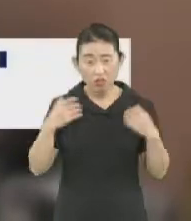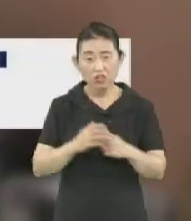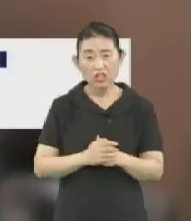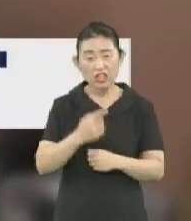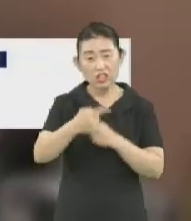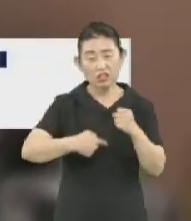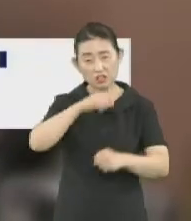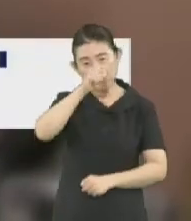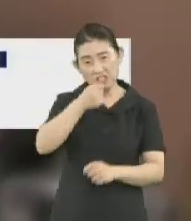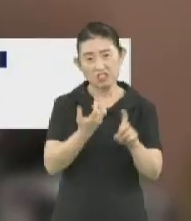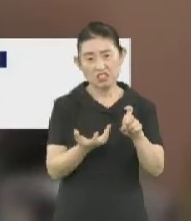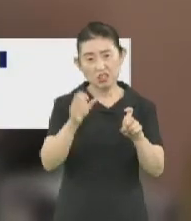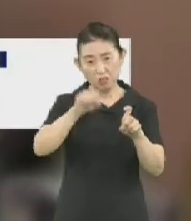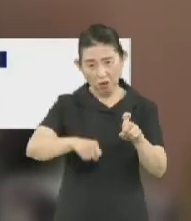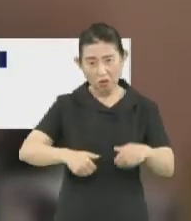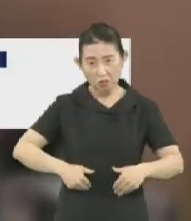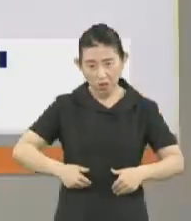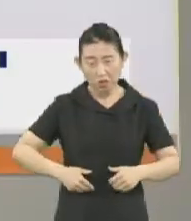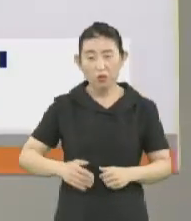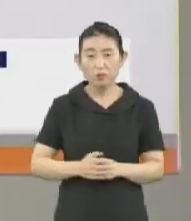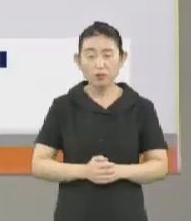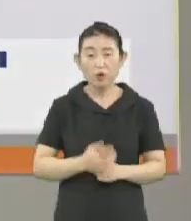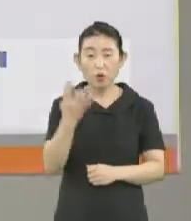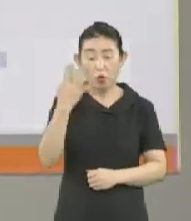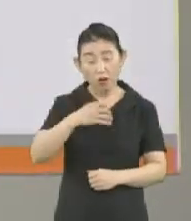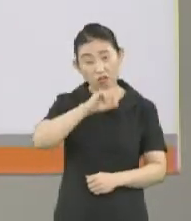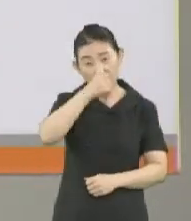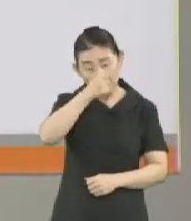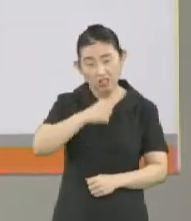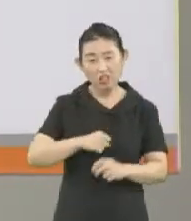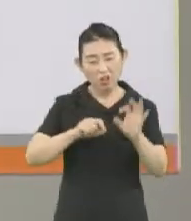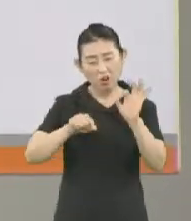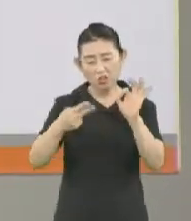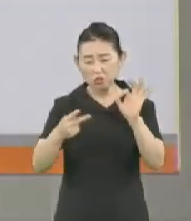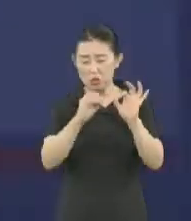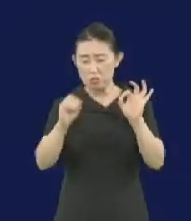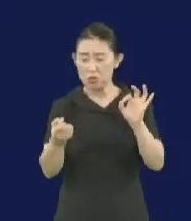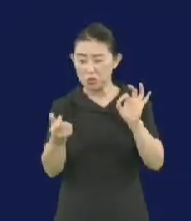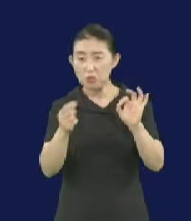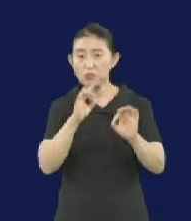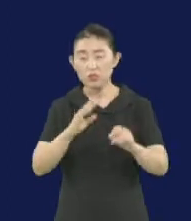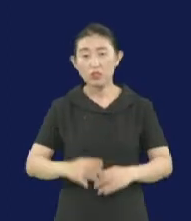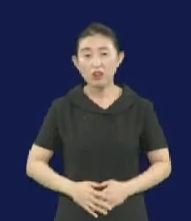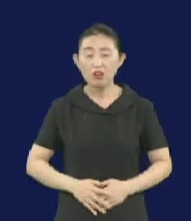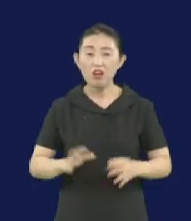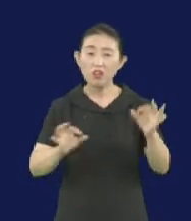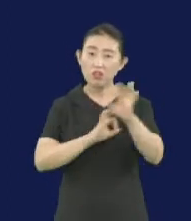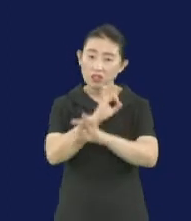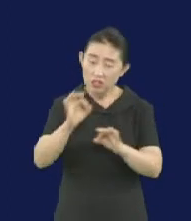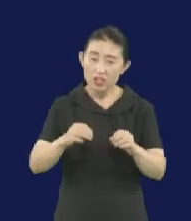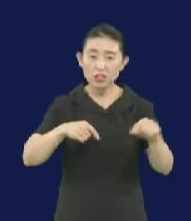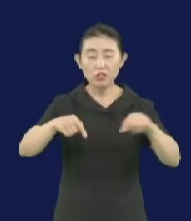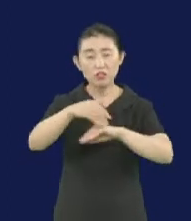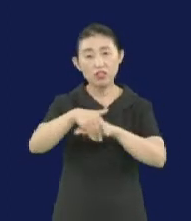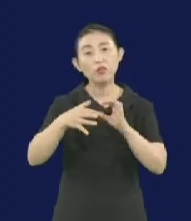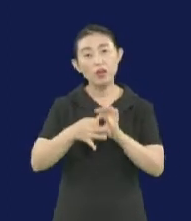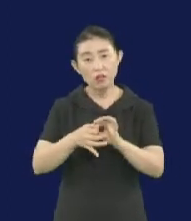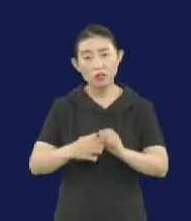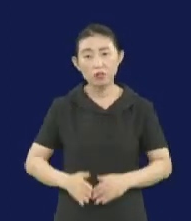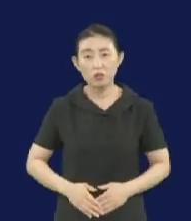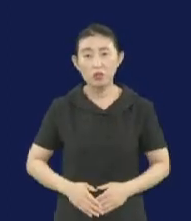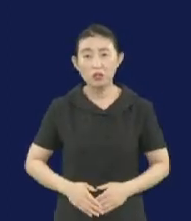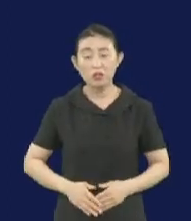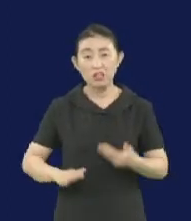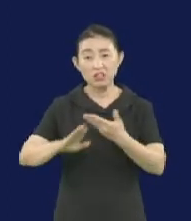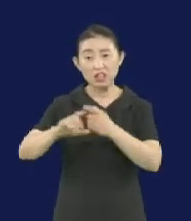10억 원으로 대덕구 본 예산의 0.2% 수준이며 용돈 수당은 경제 정책의 일환으로 교육 등의 이유로